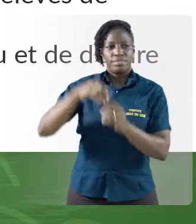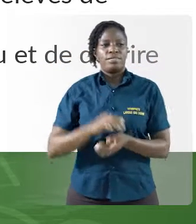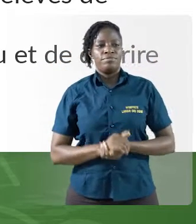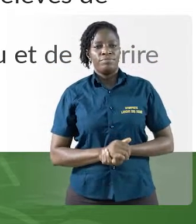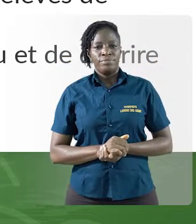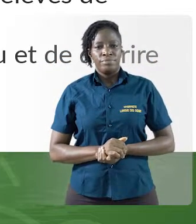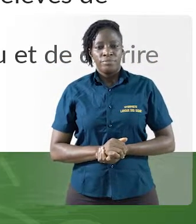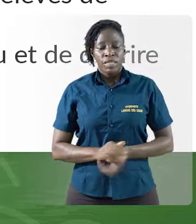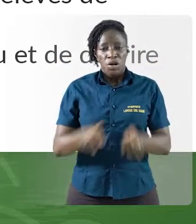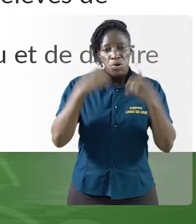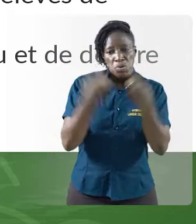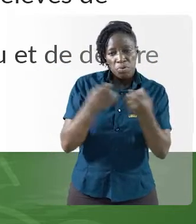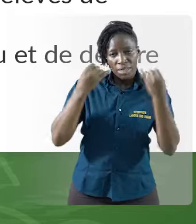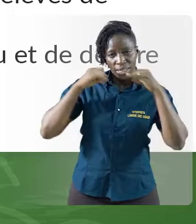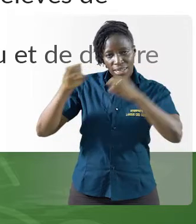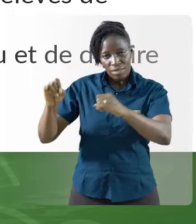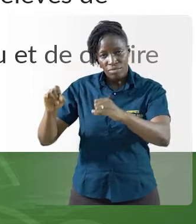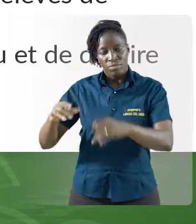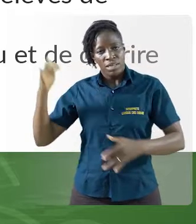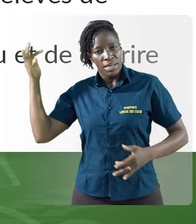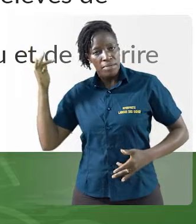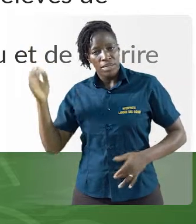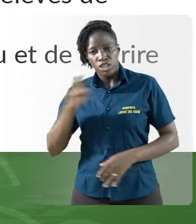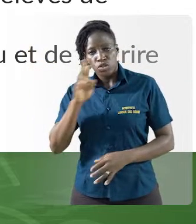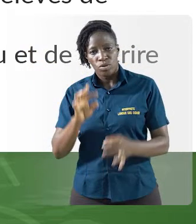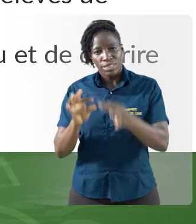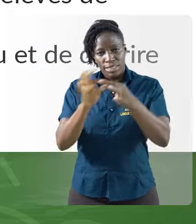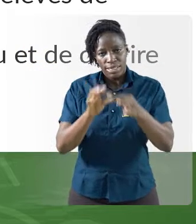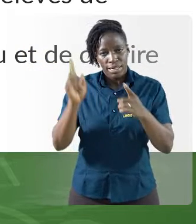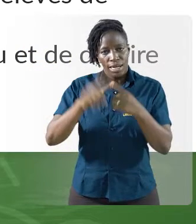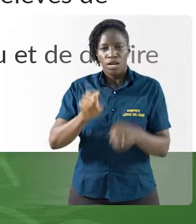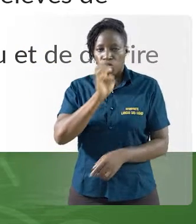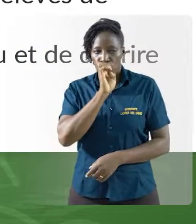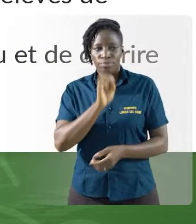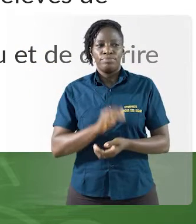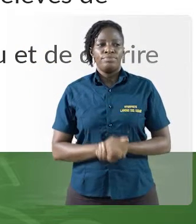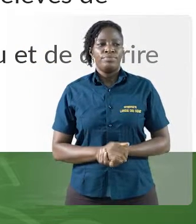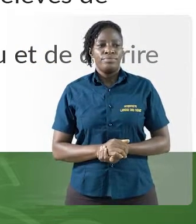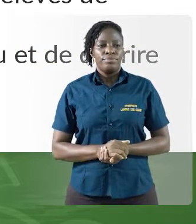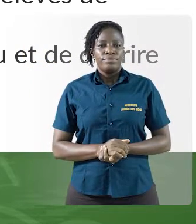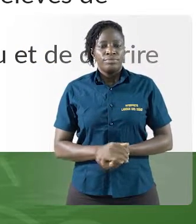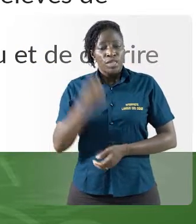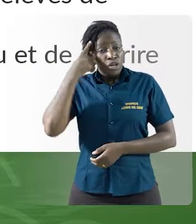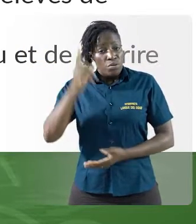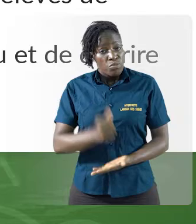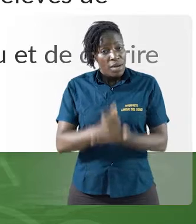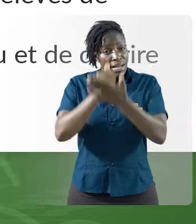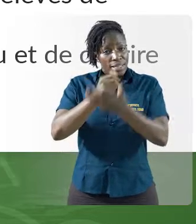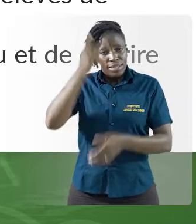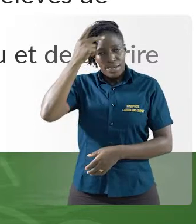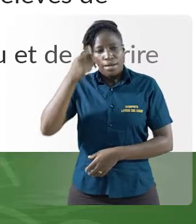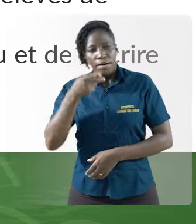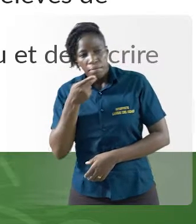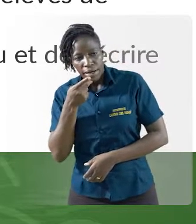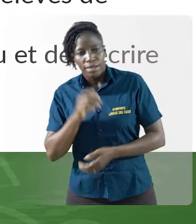qui informe que ces maladies sont liées à l'eau. Pour aider leurs parents face